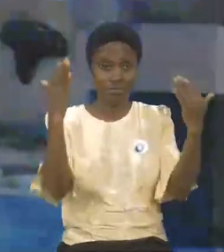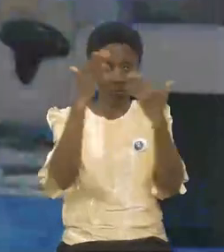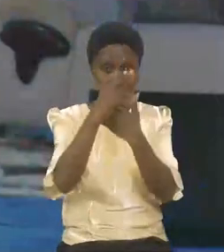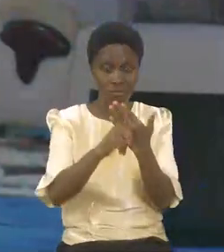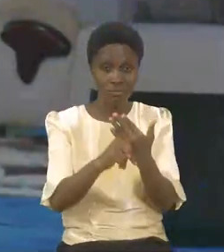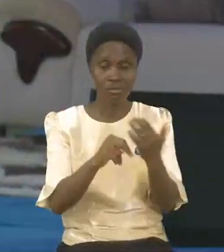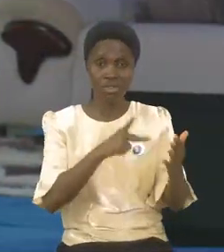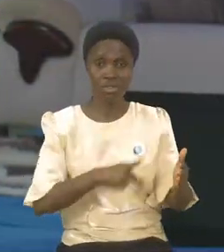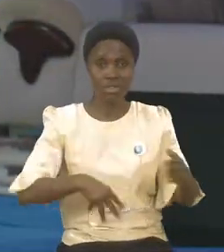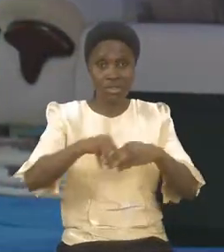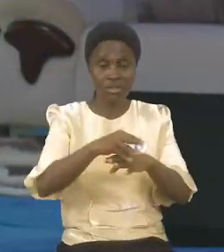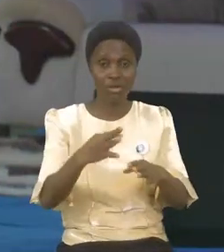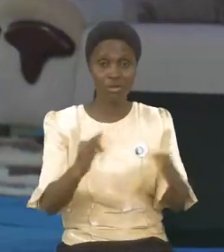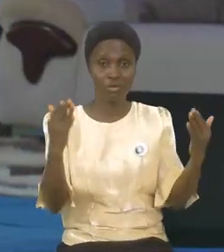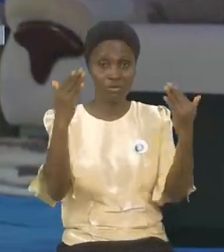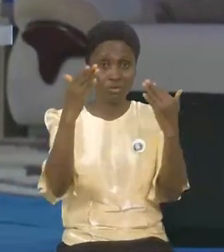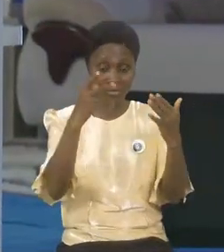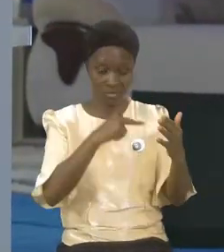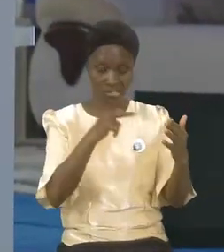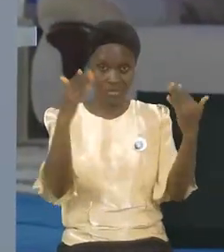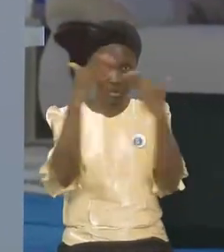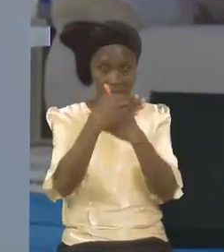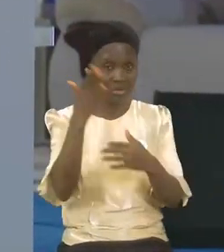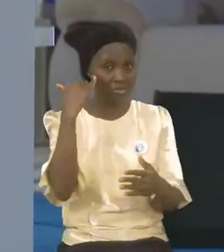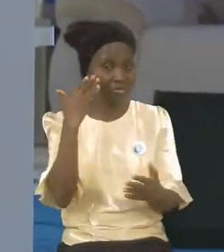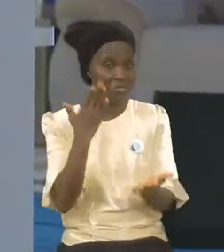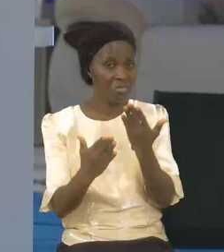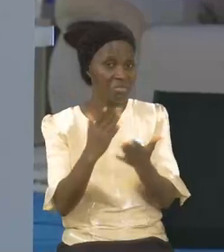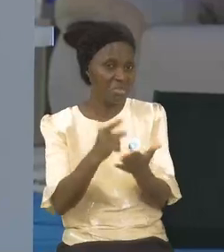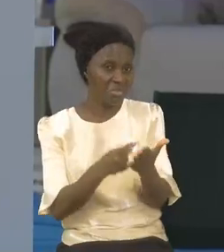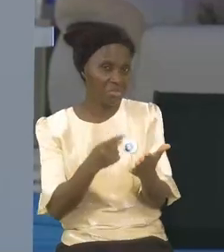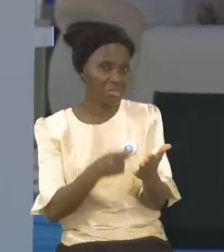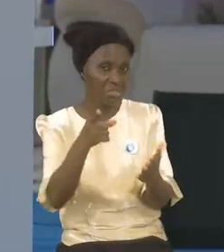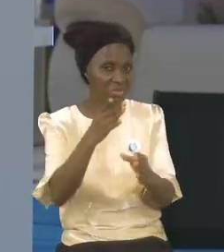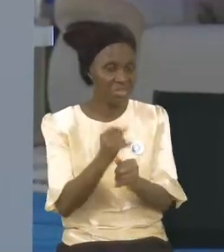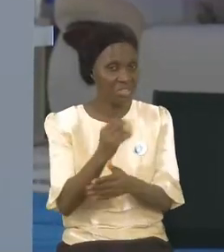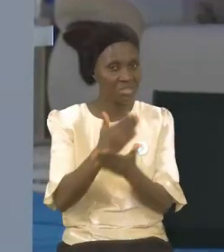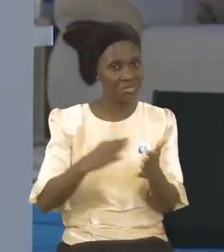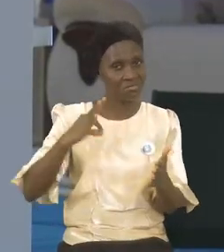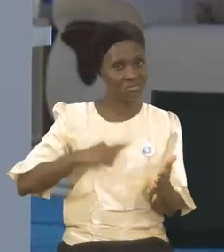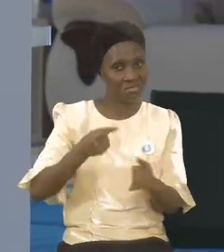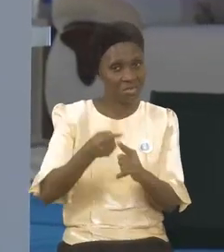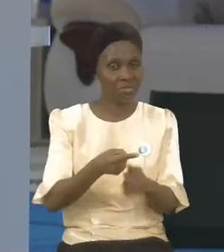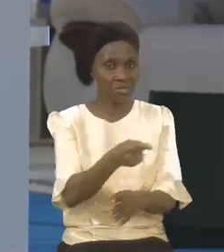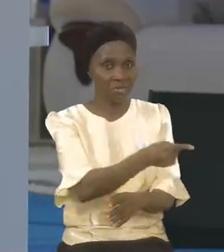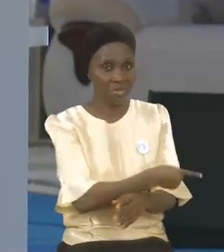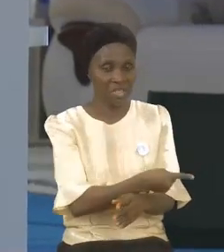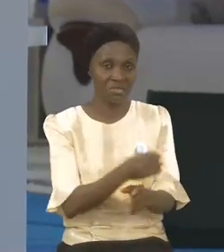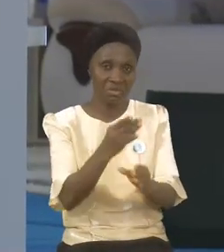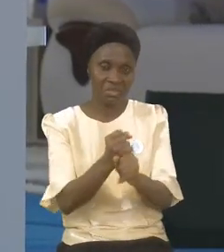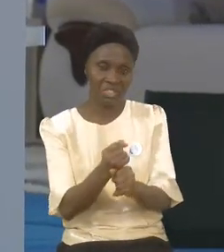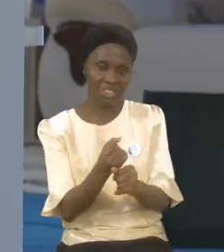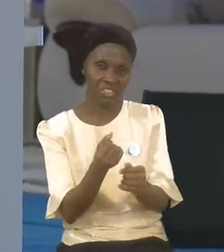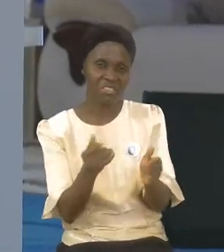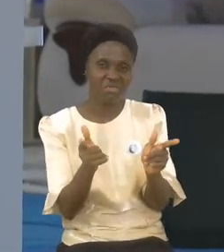tu pourrais jouir de certains avantages. Oui, un peu d'airain là-bas, un peu de cuivre là-bas, un peu de